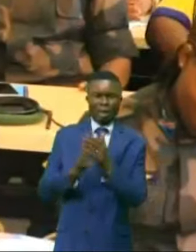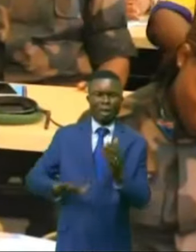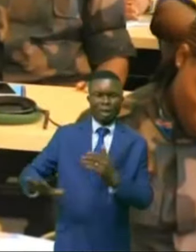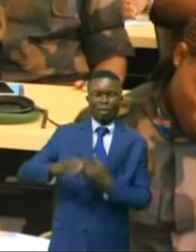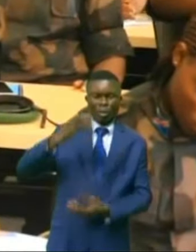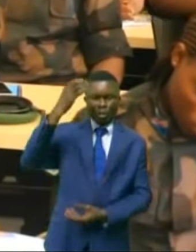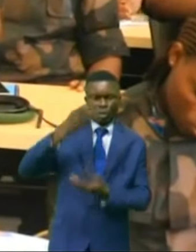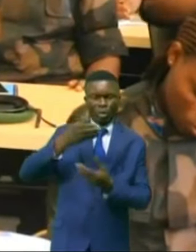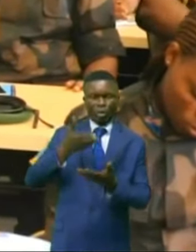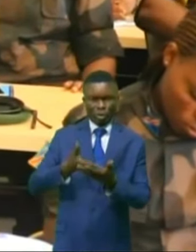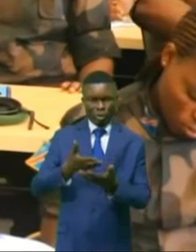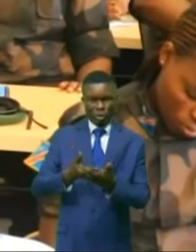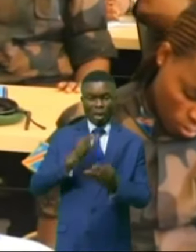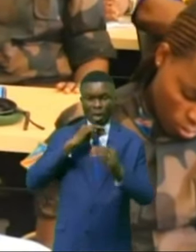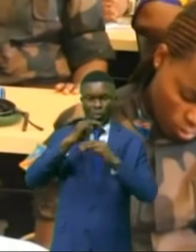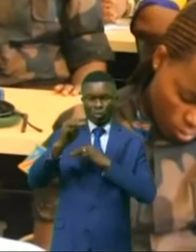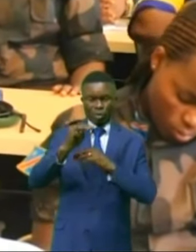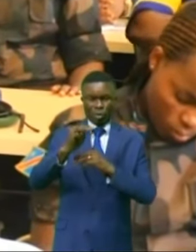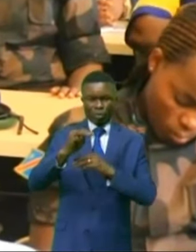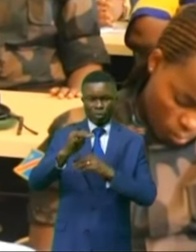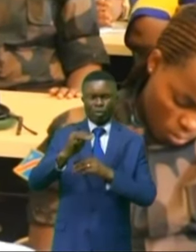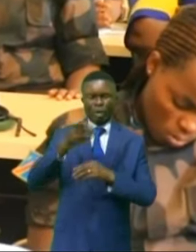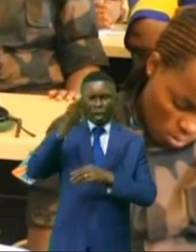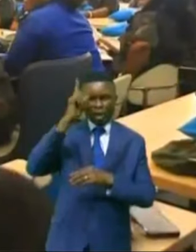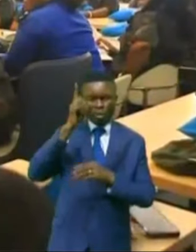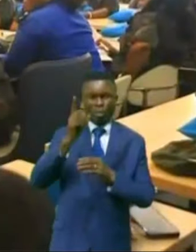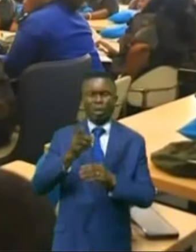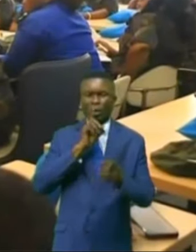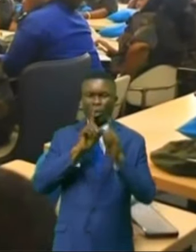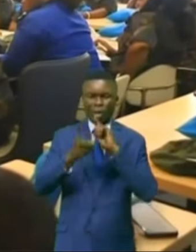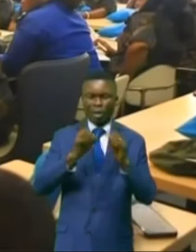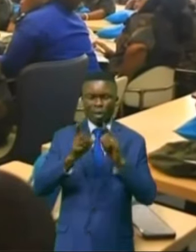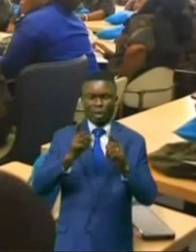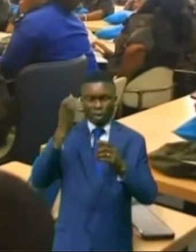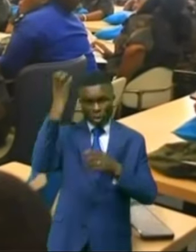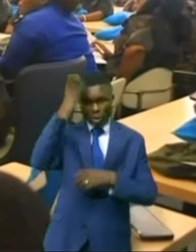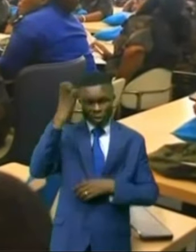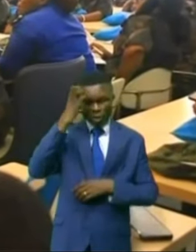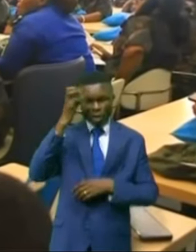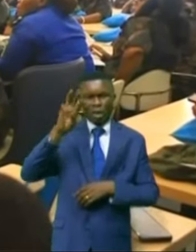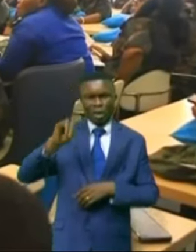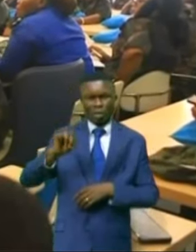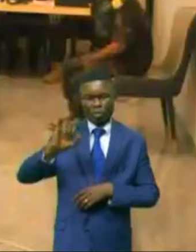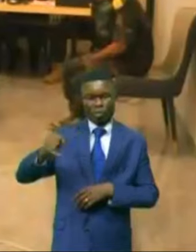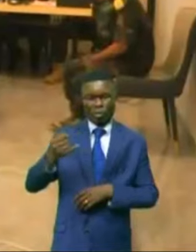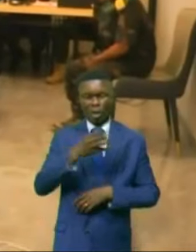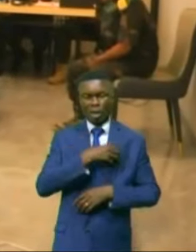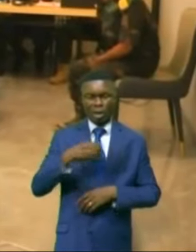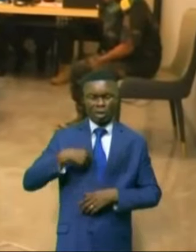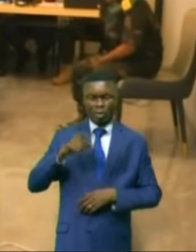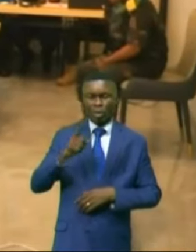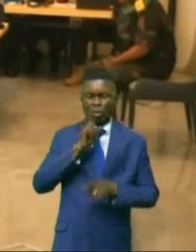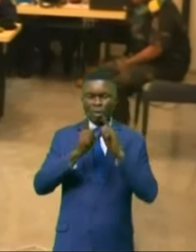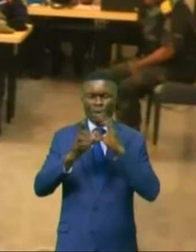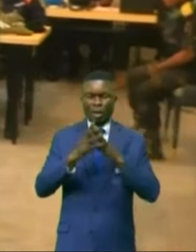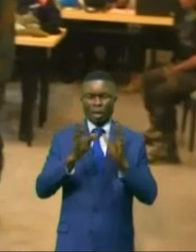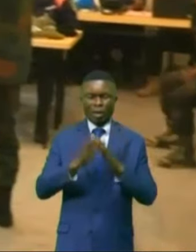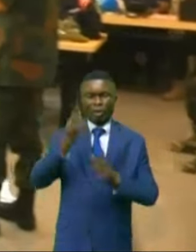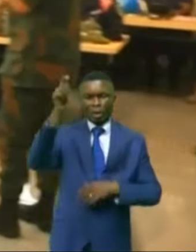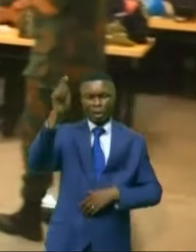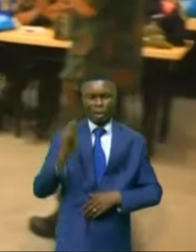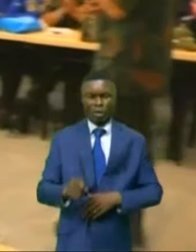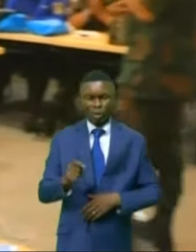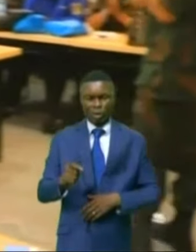Rwanda. C'est le message au centre de l'entretien que le général-major Justine Chéchi a eu avec les militaires